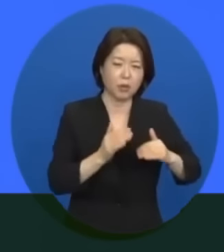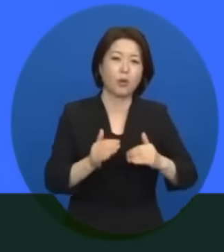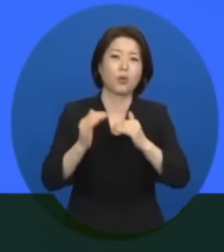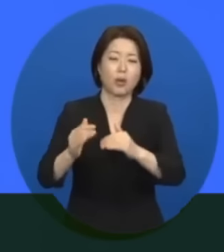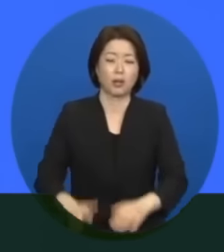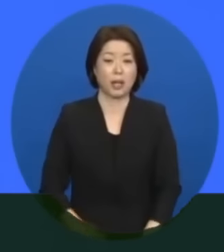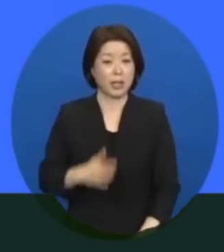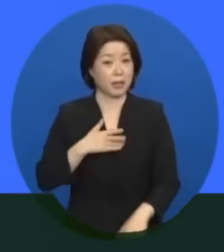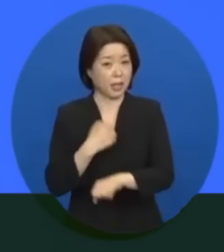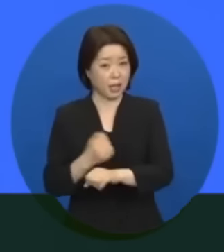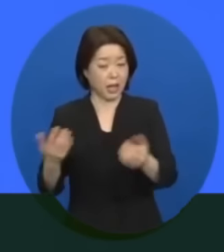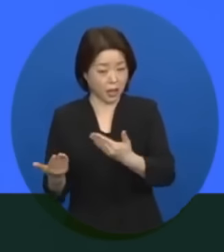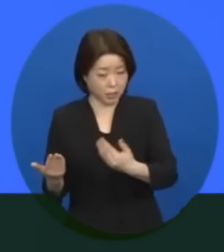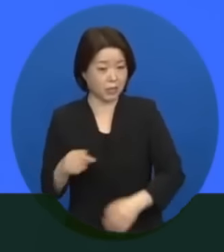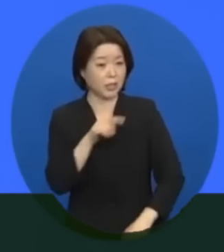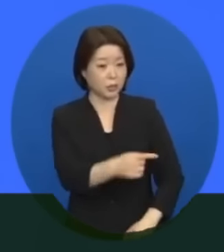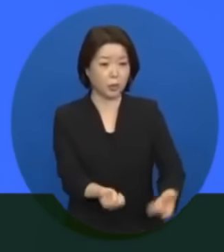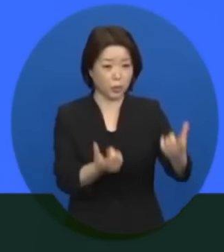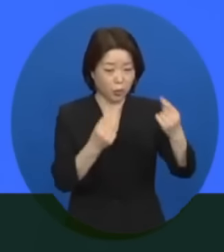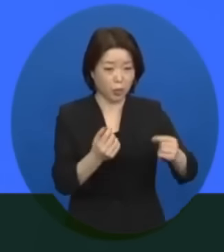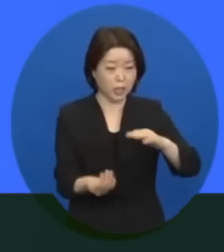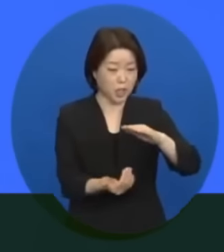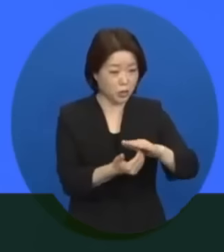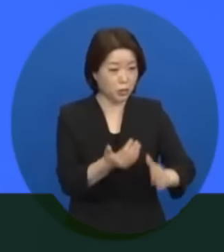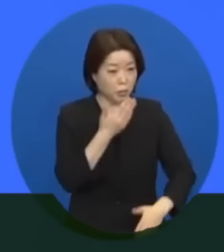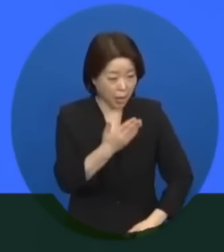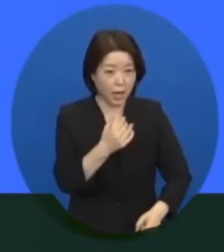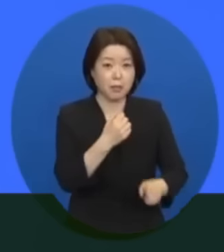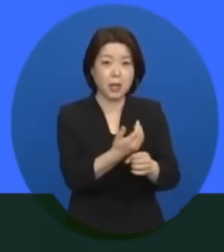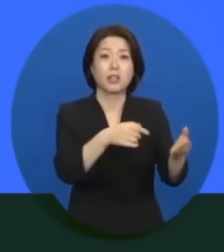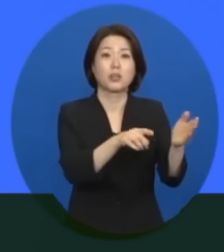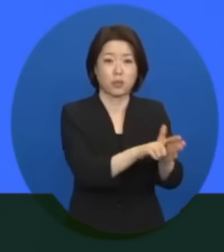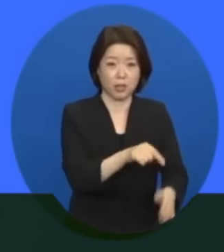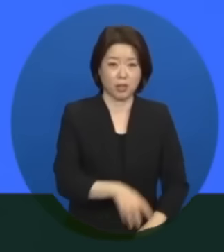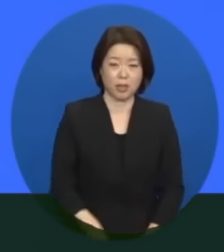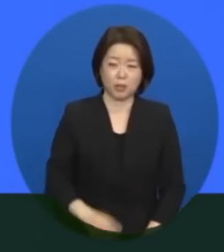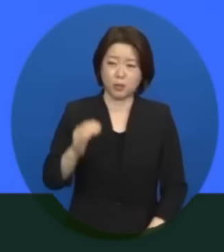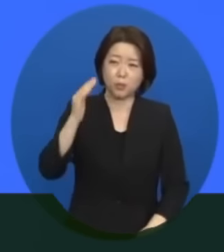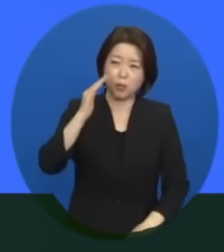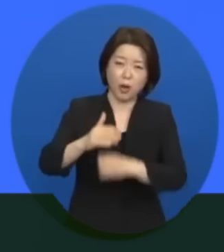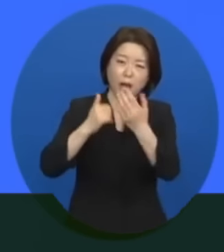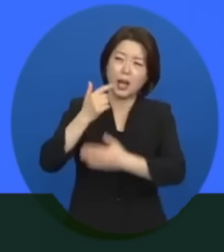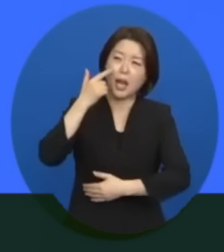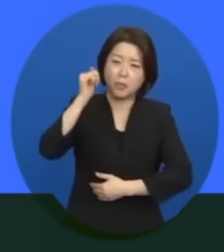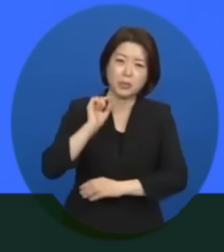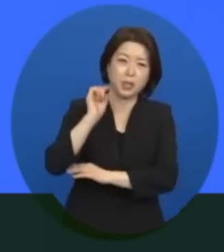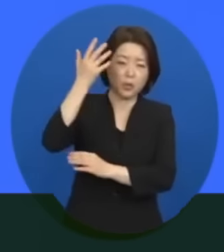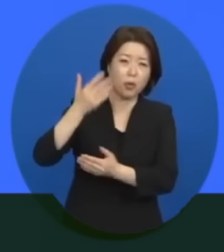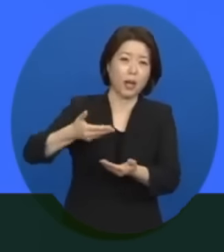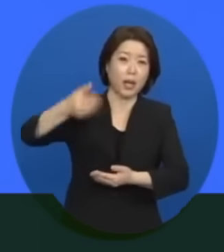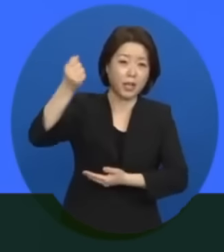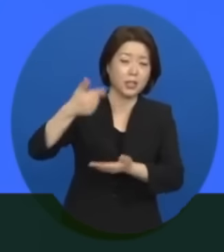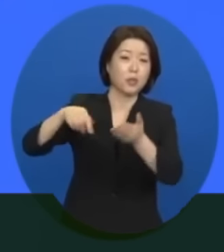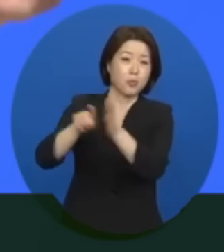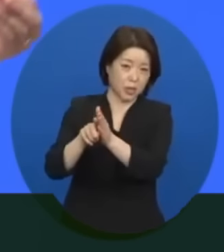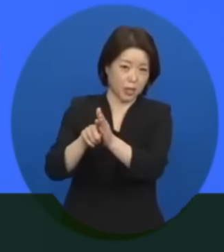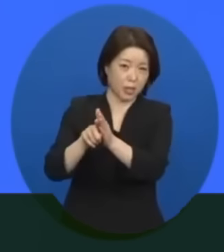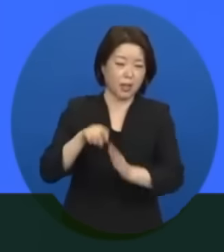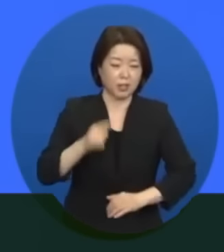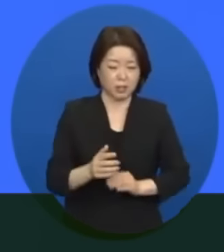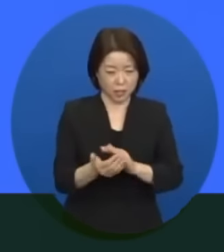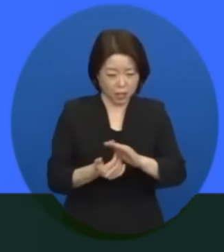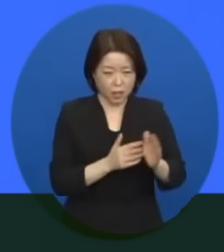도하게 하기 위해서 그리고 하나님 아버지가 영광을 받도록 하기 위해서 그렇게 준비되고